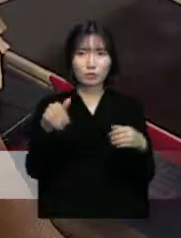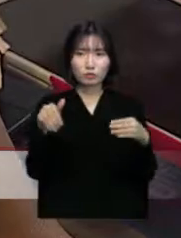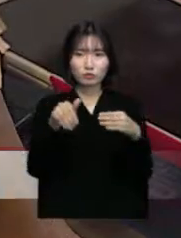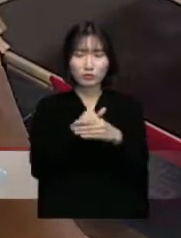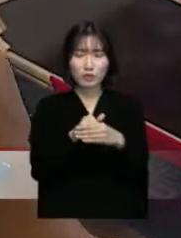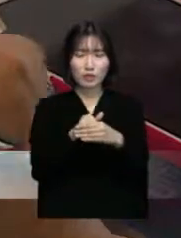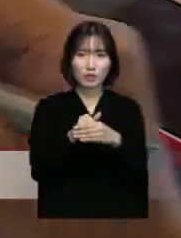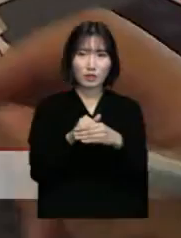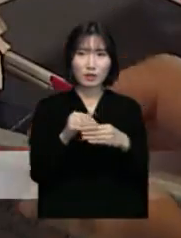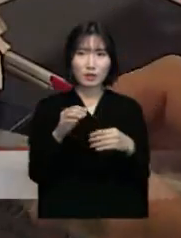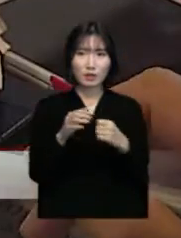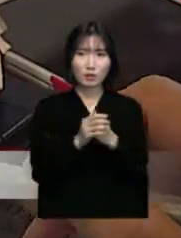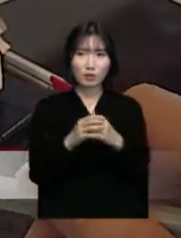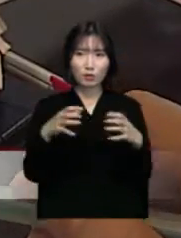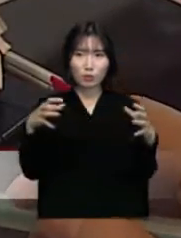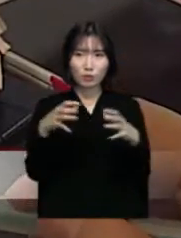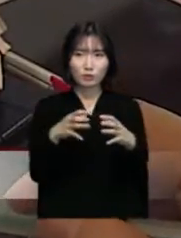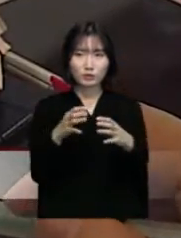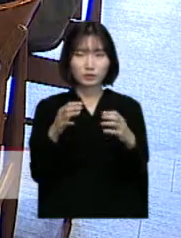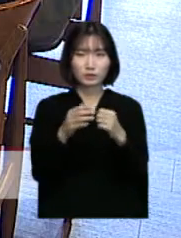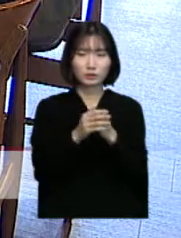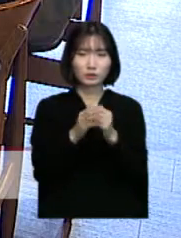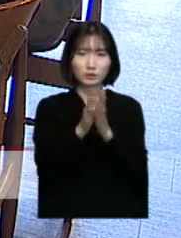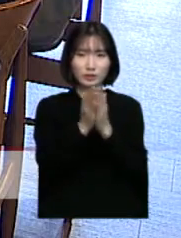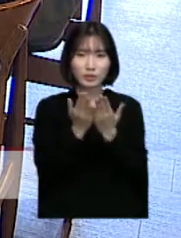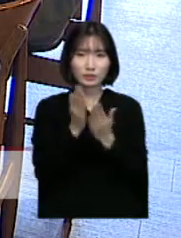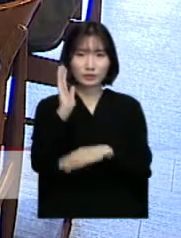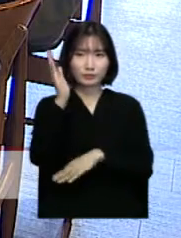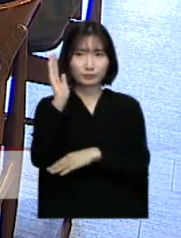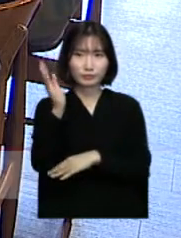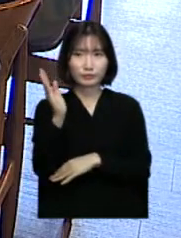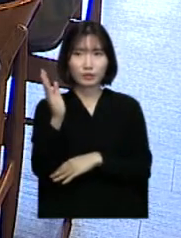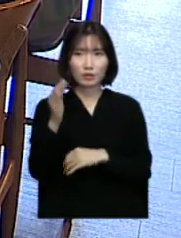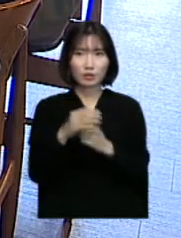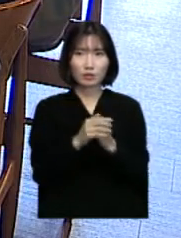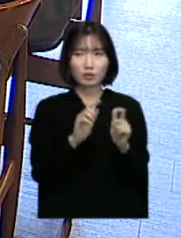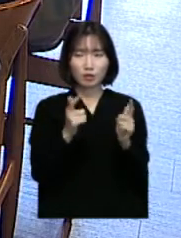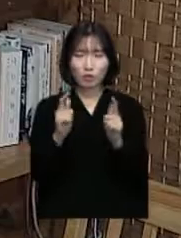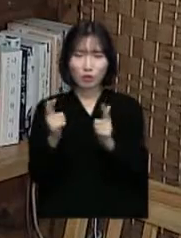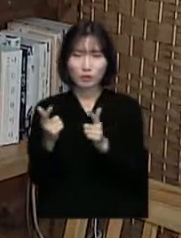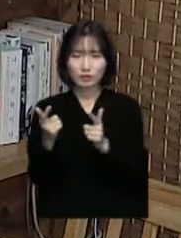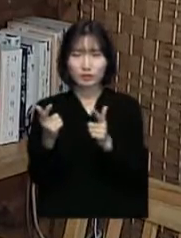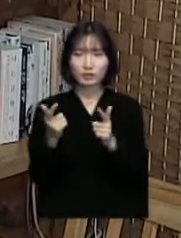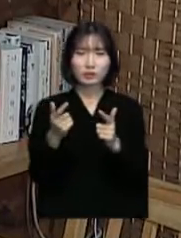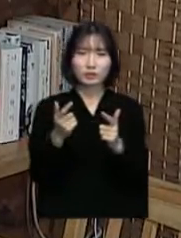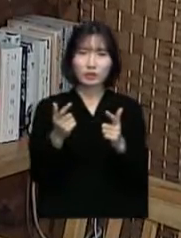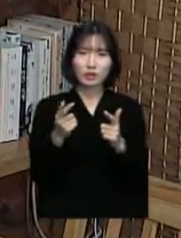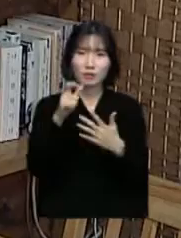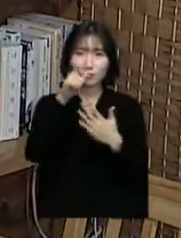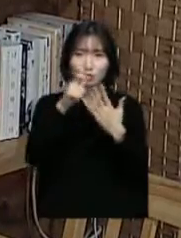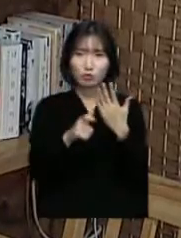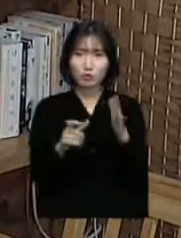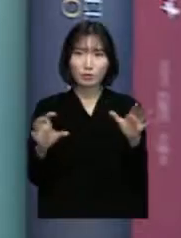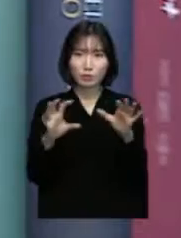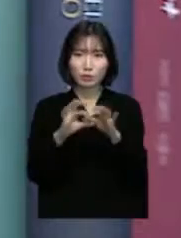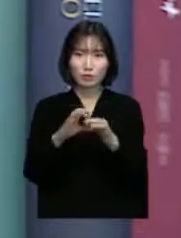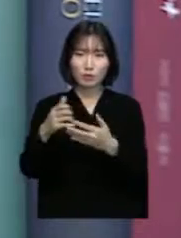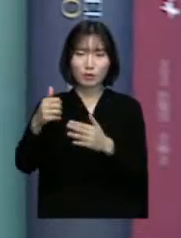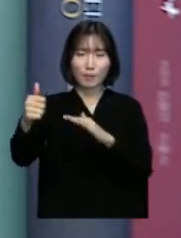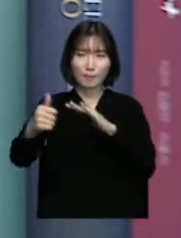거의 매일 책 낭송 모임을 갖고 작가와 독자의 만 납부 콘서트 등으로 독자들의 방문을 늘려가고